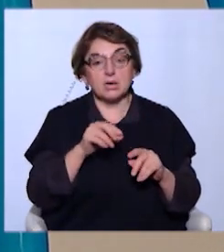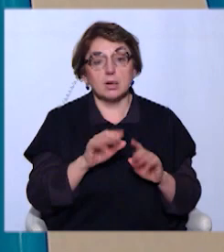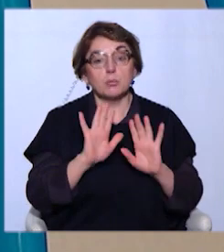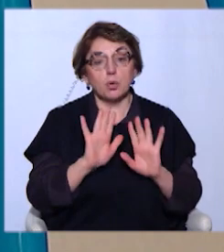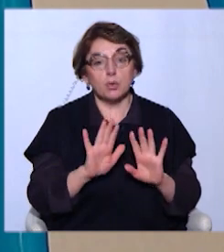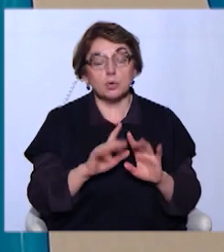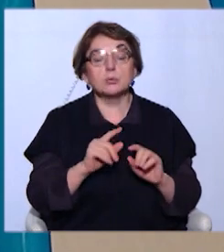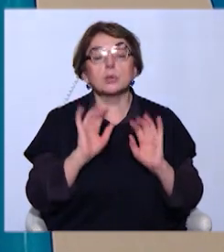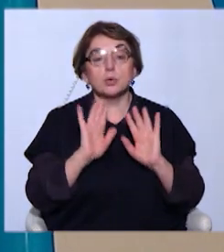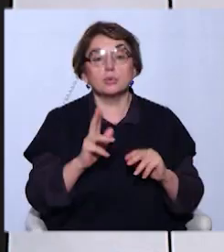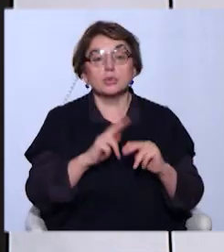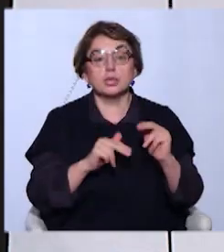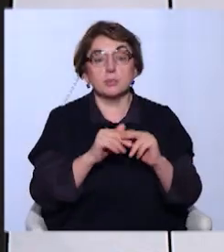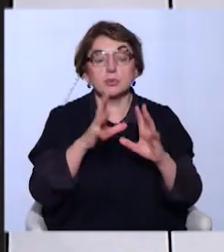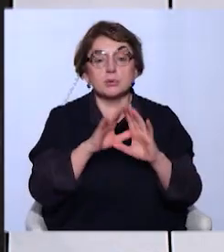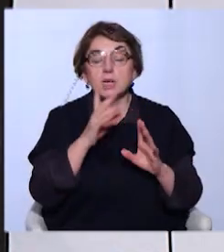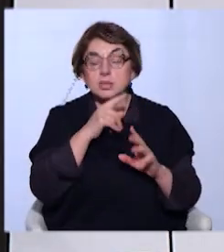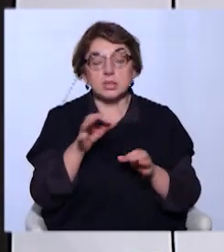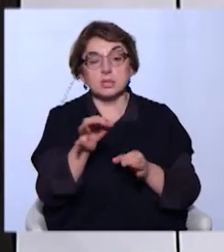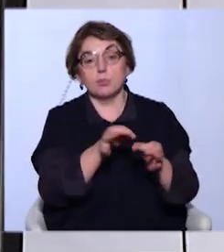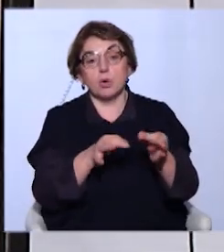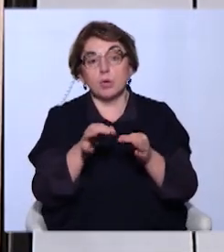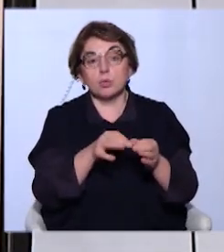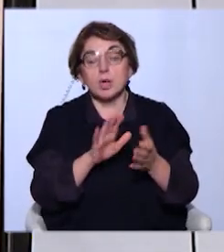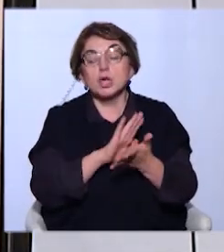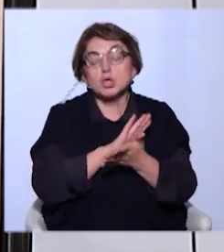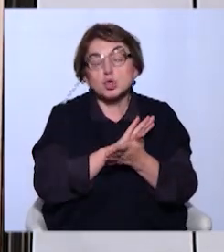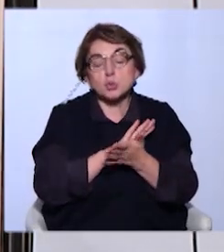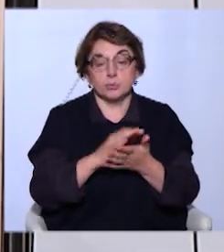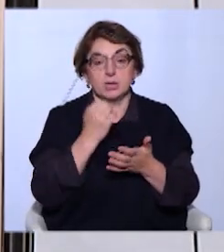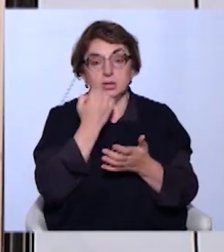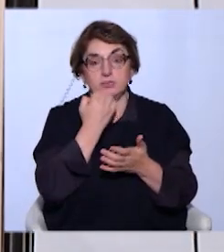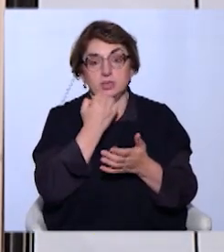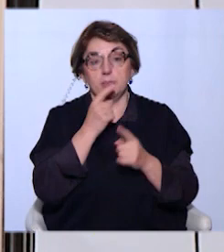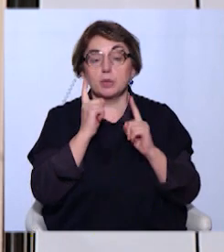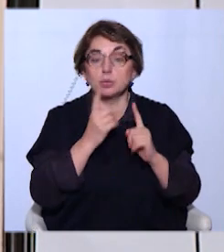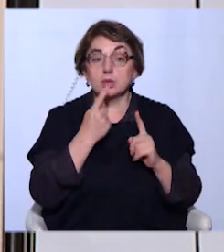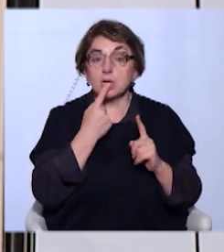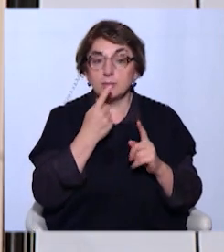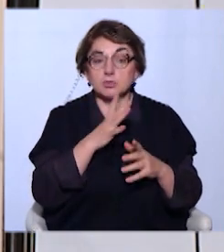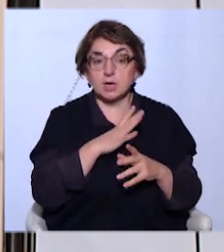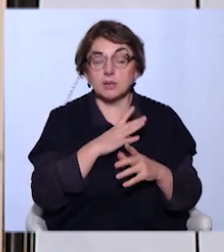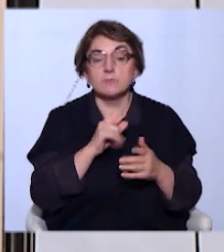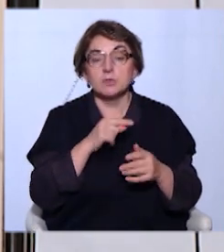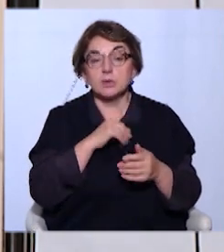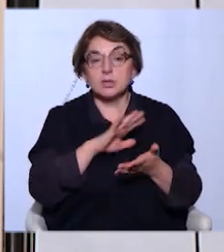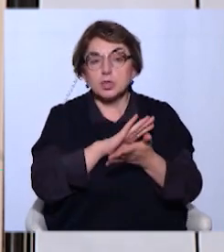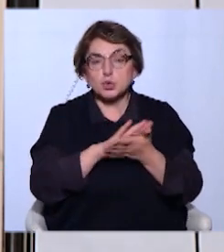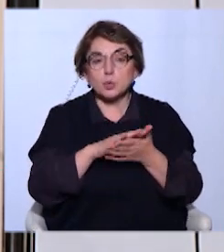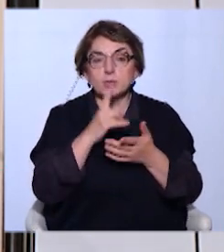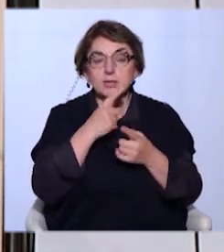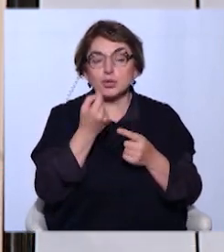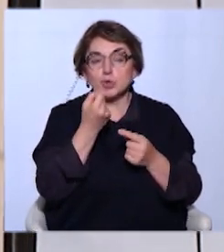მარილებს. მხოლოდ შედგება წყლის მოლეკულების ისგან, ანუ ეს არის სუფთა ნივთიერება და თუ გემოც გაგისინჯავს გამოხდილი